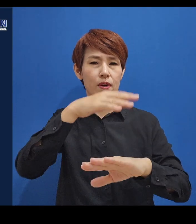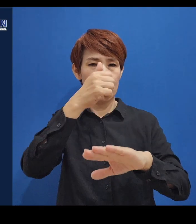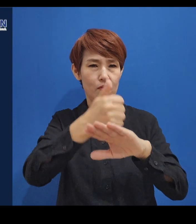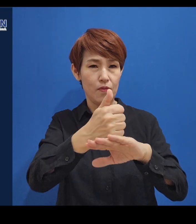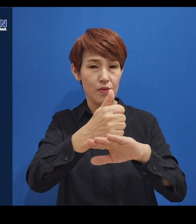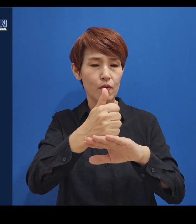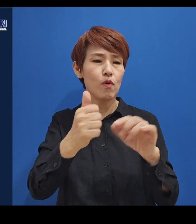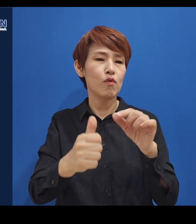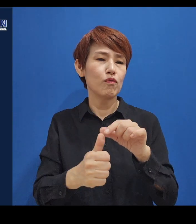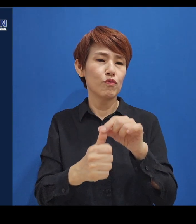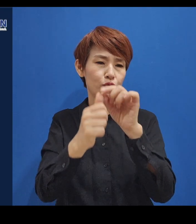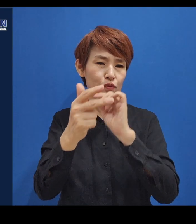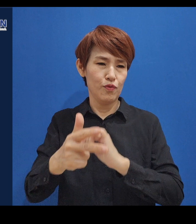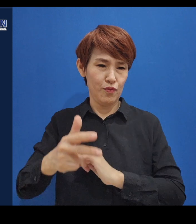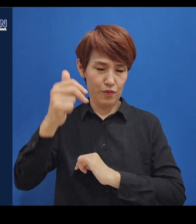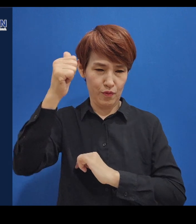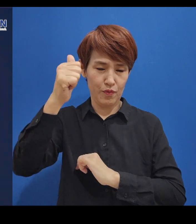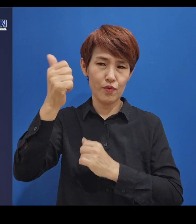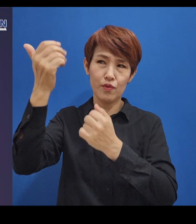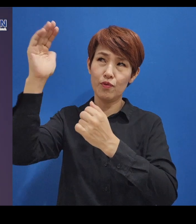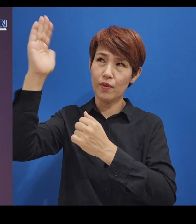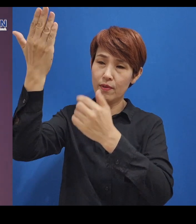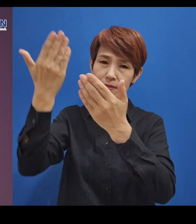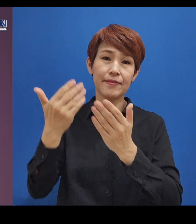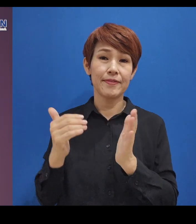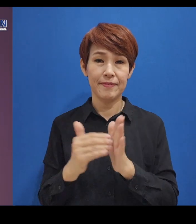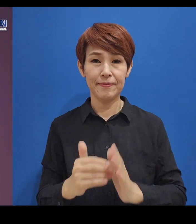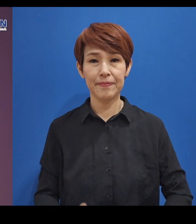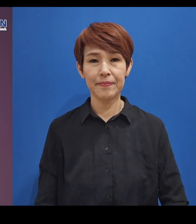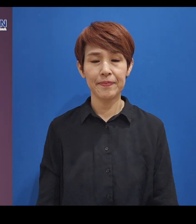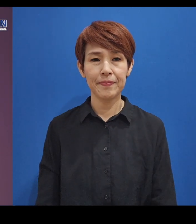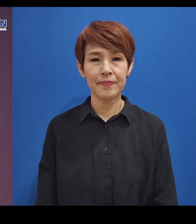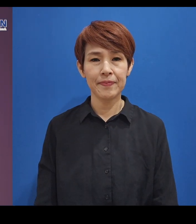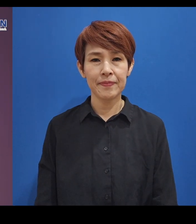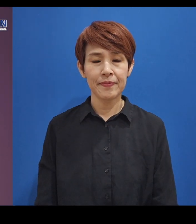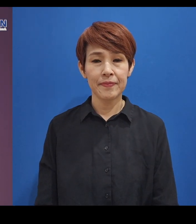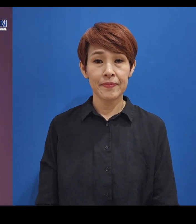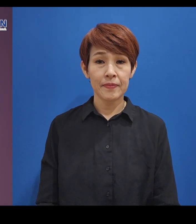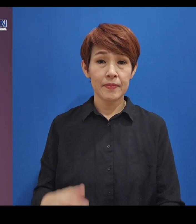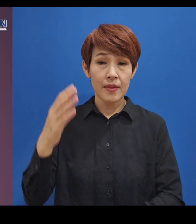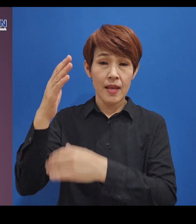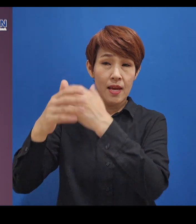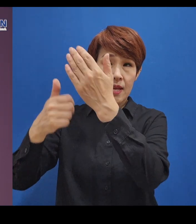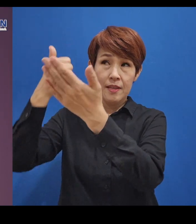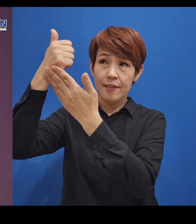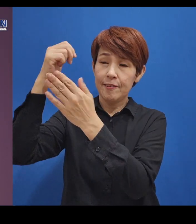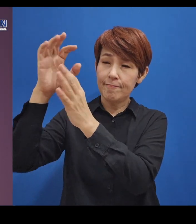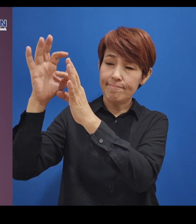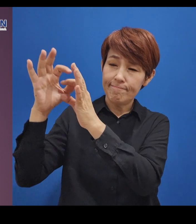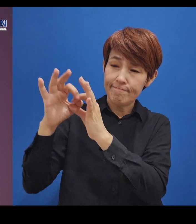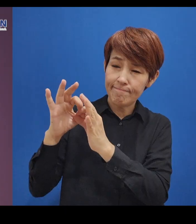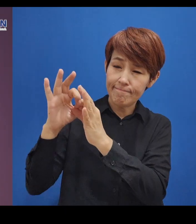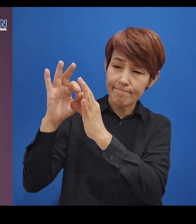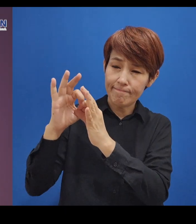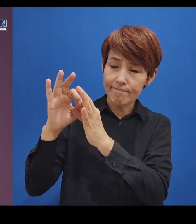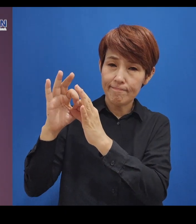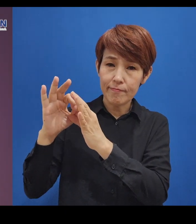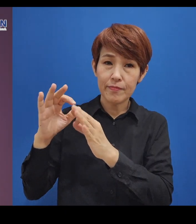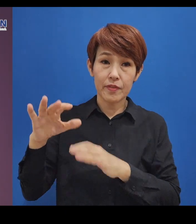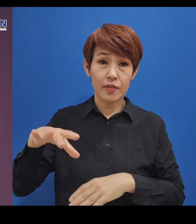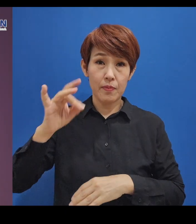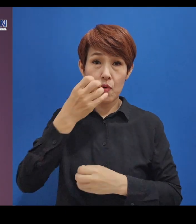임금과 구주로 삼으셨느니라. 그렇게 대주제 하나님께 묶여있던 사도들의 첫